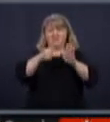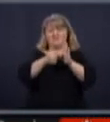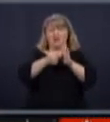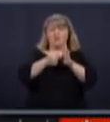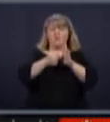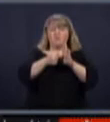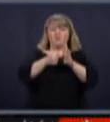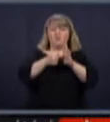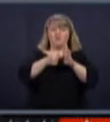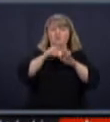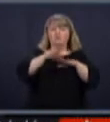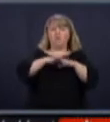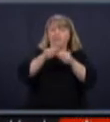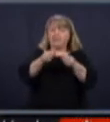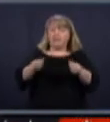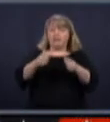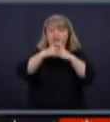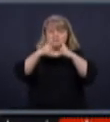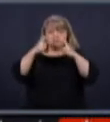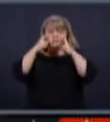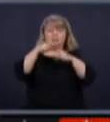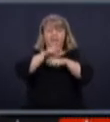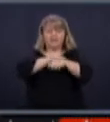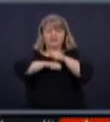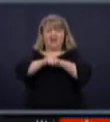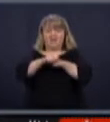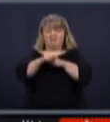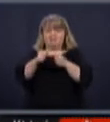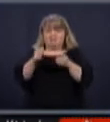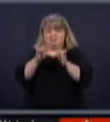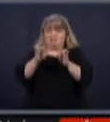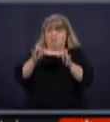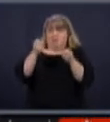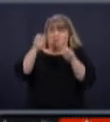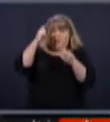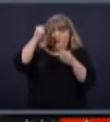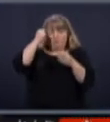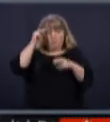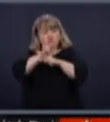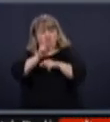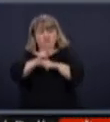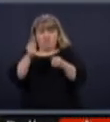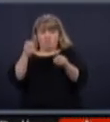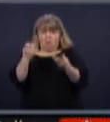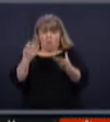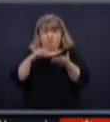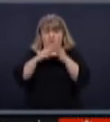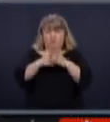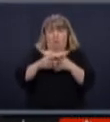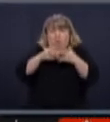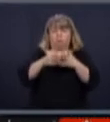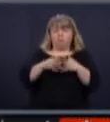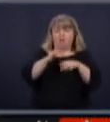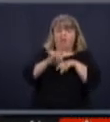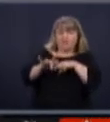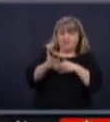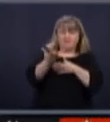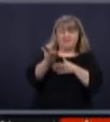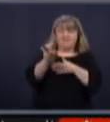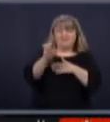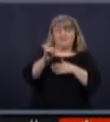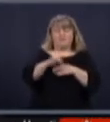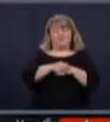de tout le matériel de protection individuelle quand il n'y a pas de patron ou de patronne. Donc, donne